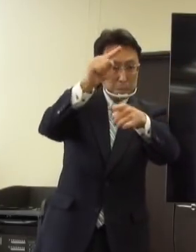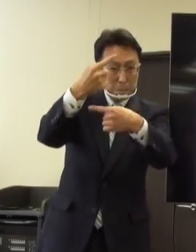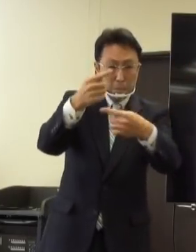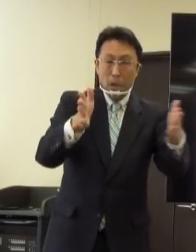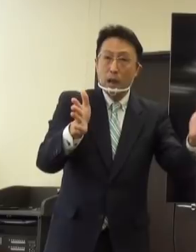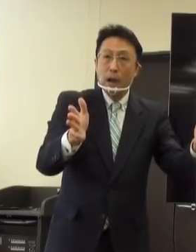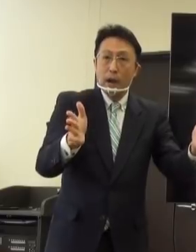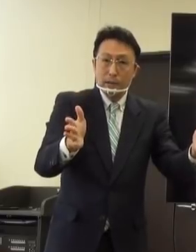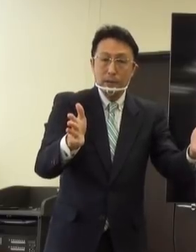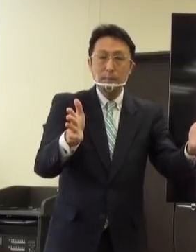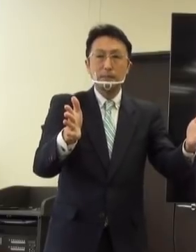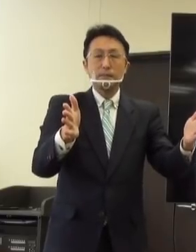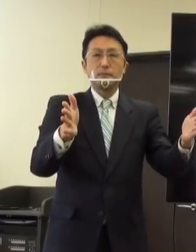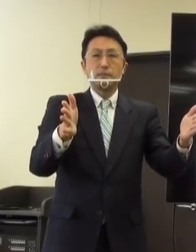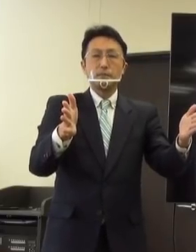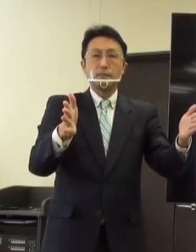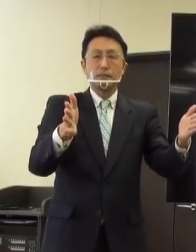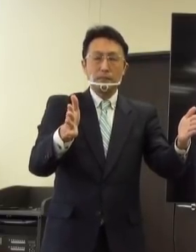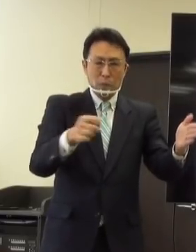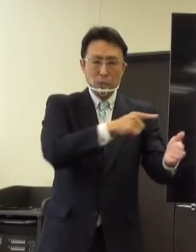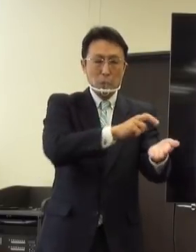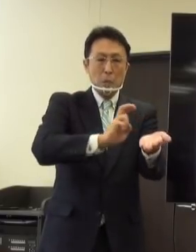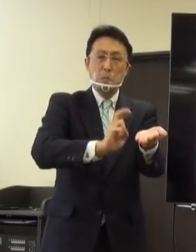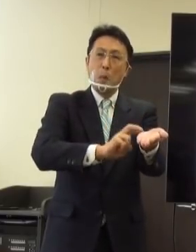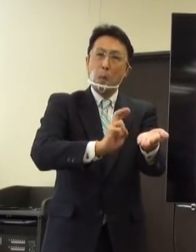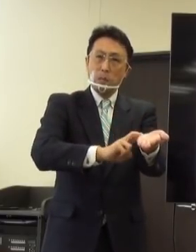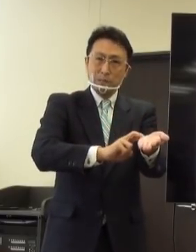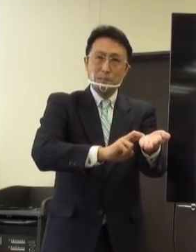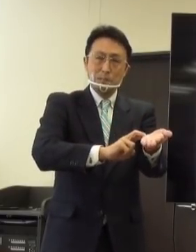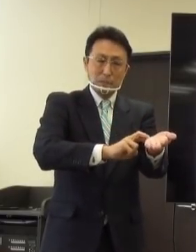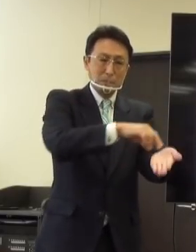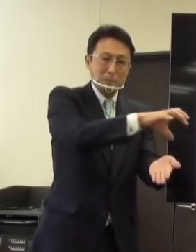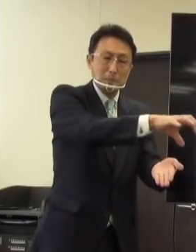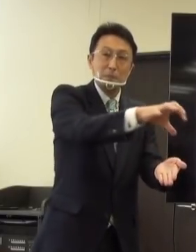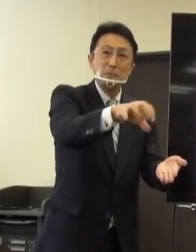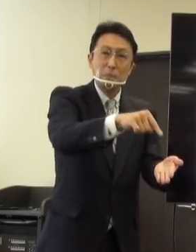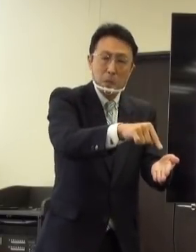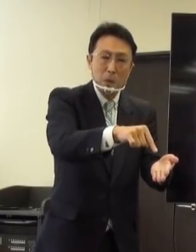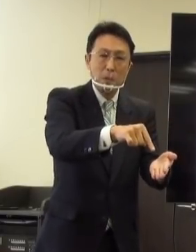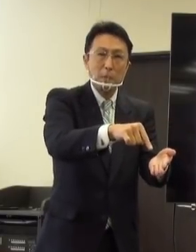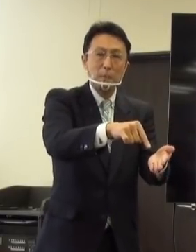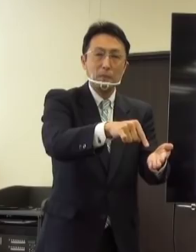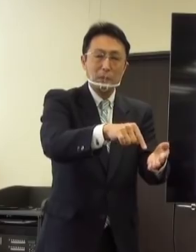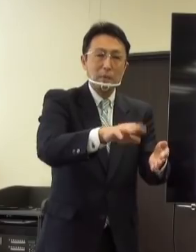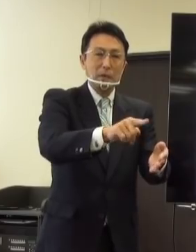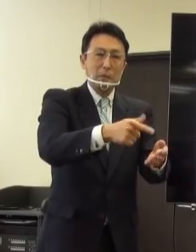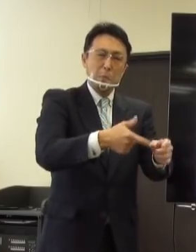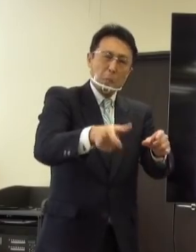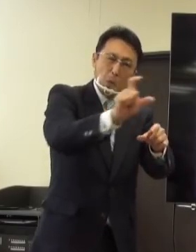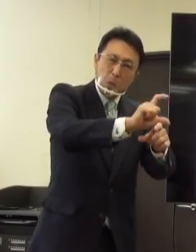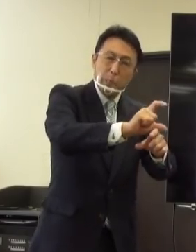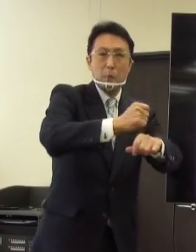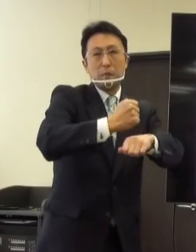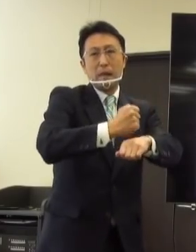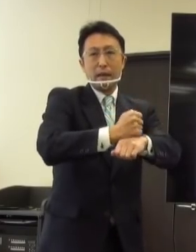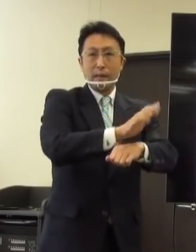関機関の状況が手薄にどうしてもなってしまう、まあ、我々、まあ、今回コロナがありますのでできる限り手